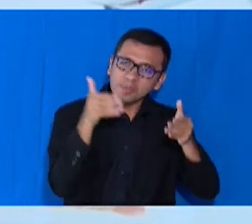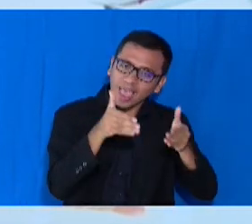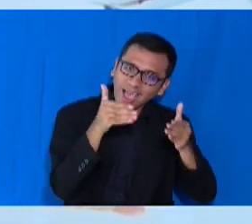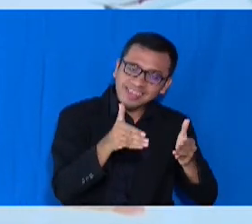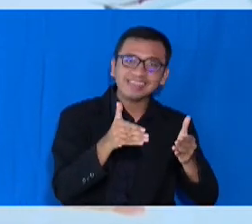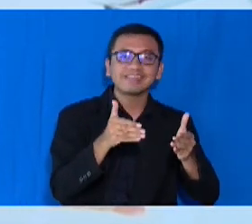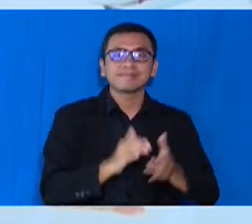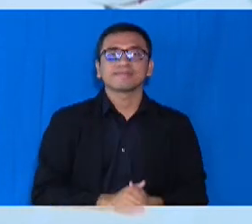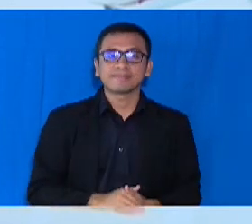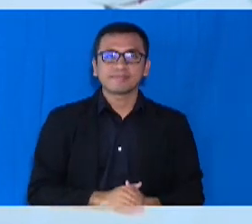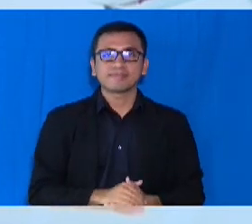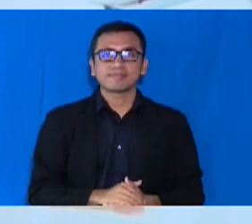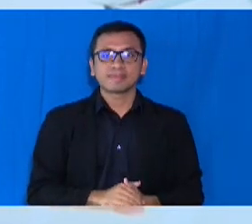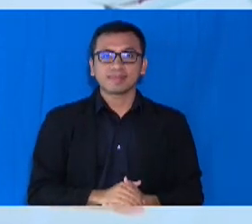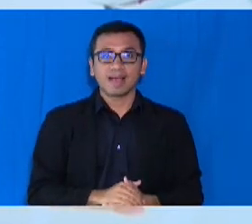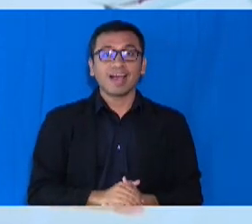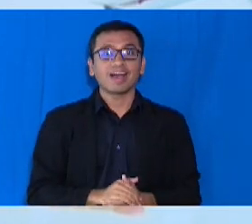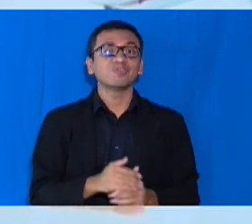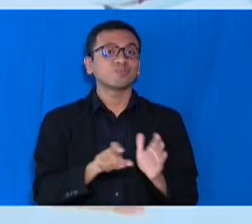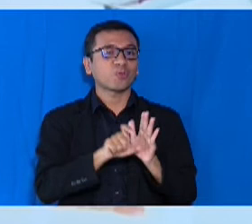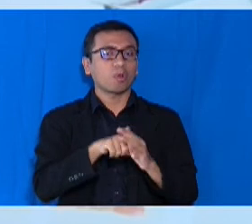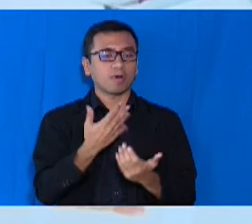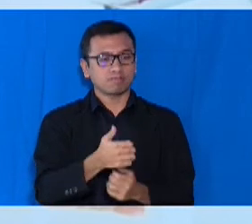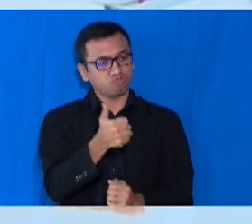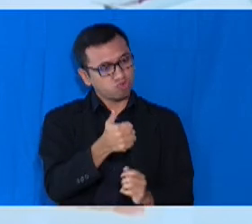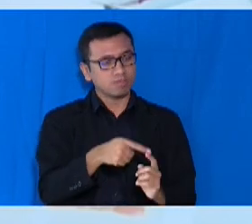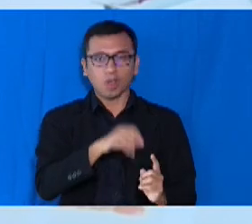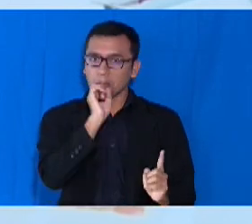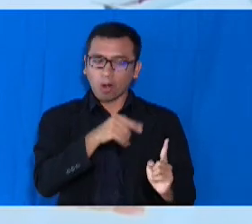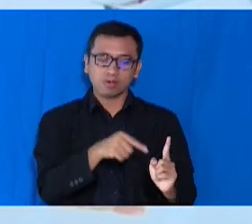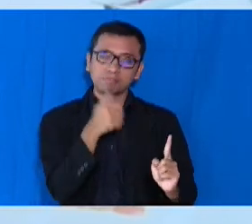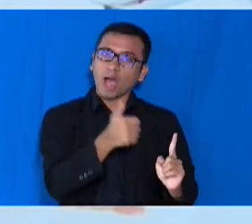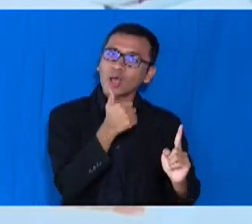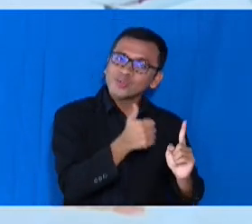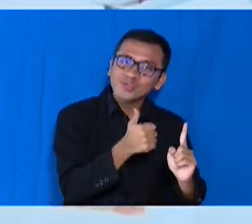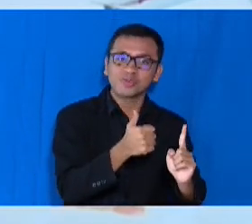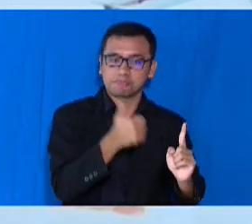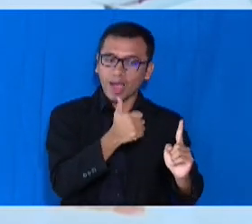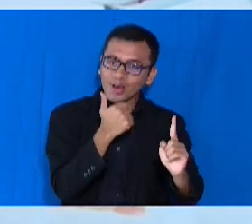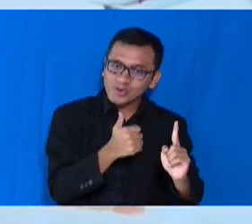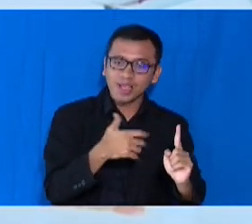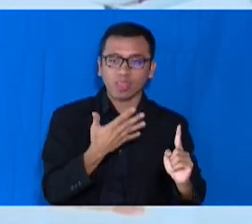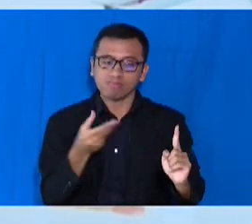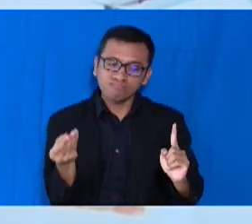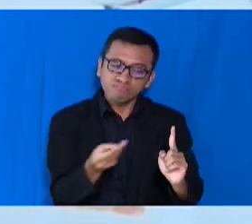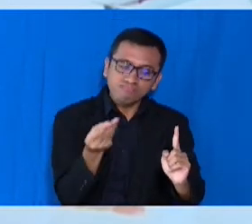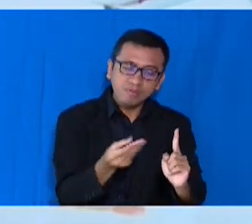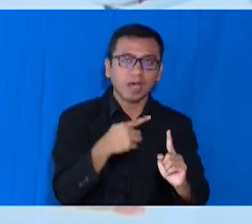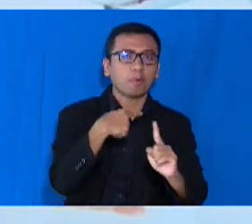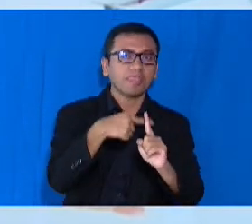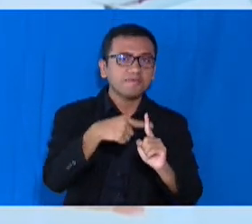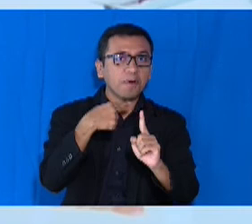memberikan sedikit pujian pada anak-anaknya, memberikan suatu hal yang positif apa yang